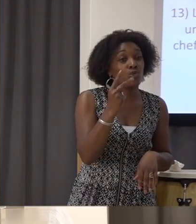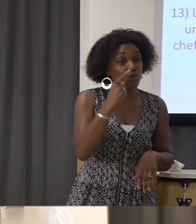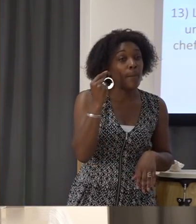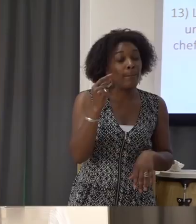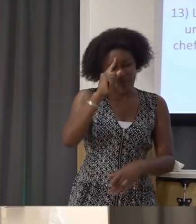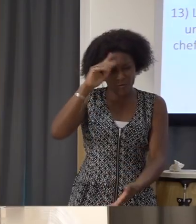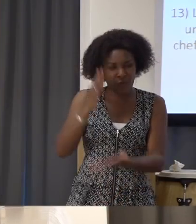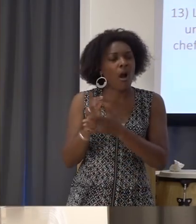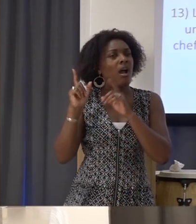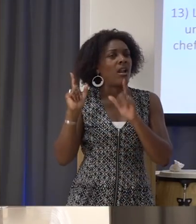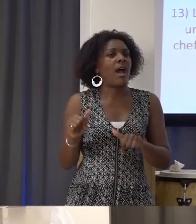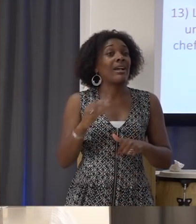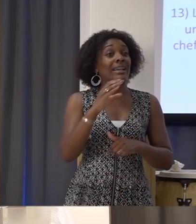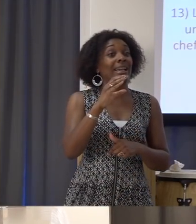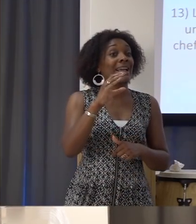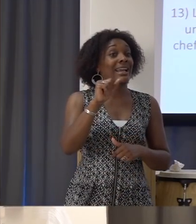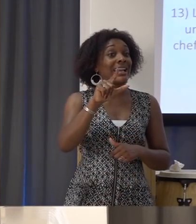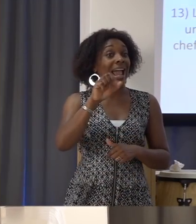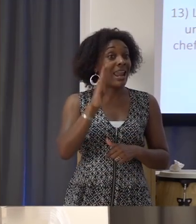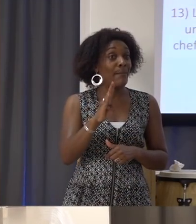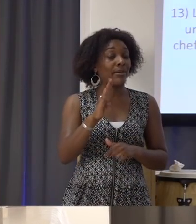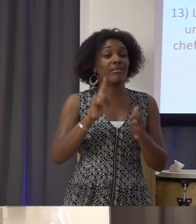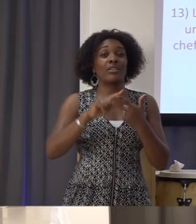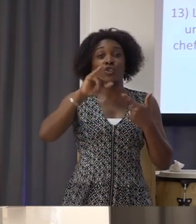foi, Caleb et Josué,